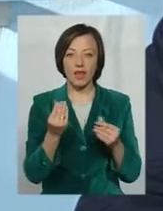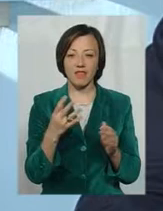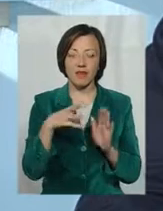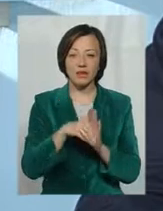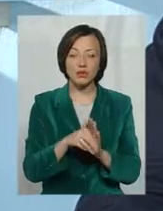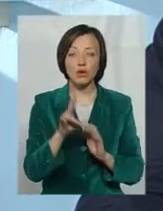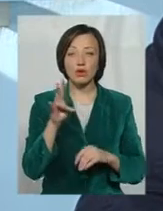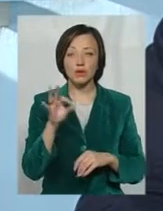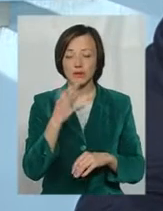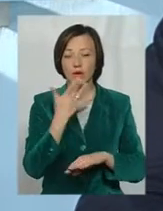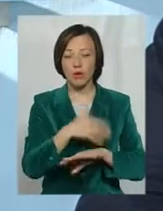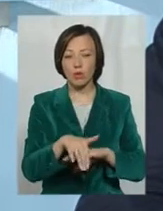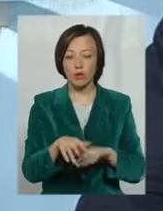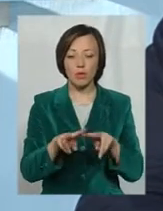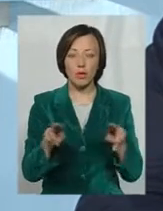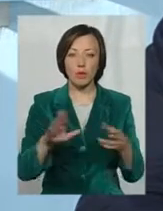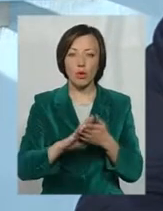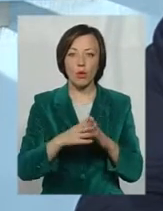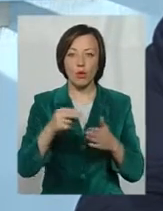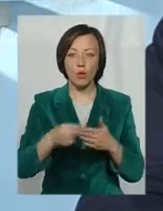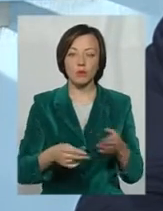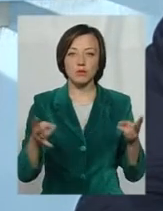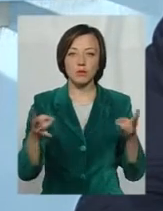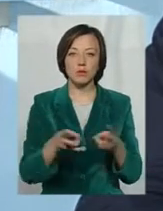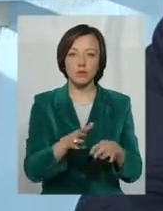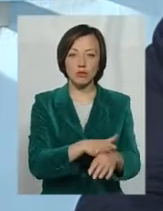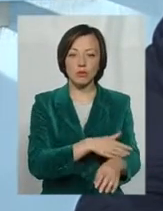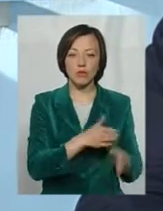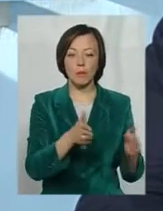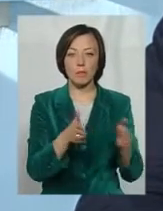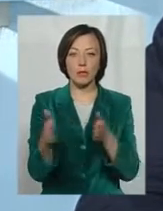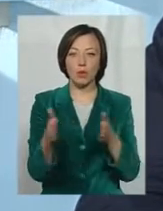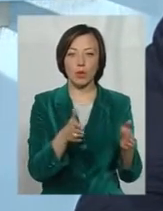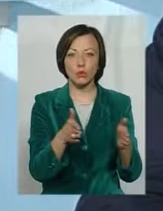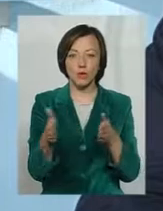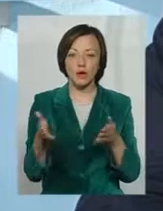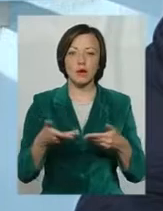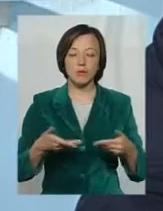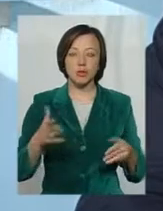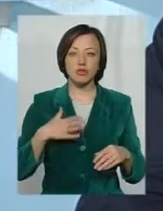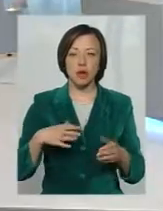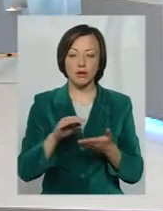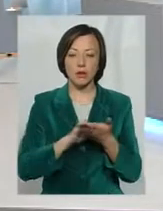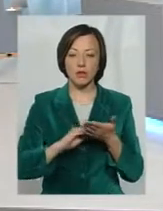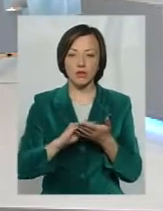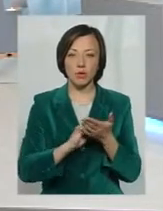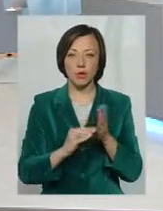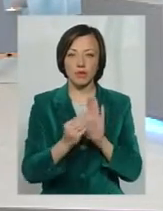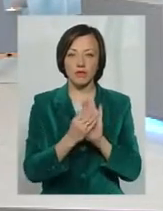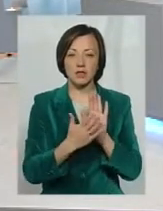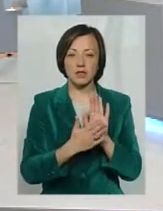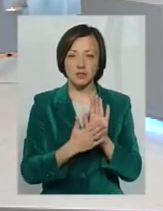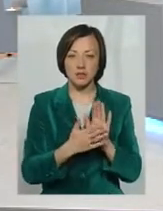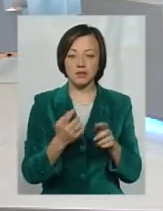подібні угоди, вони потребують доволі тривалої підготовки. Тому ми чекаємо на повторне виставлення від банку